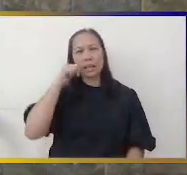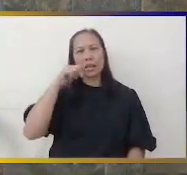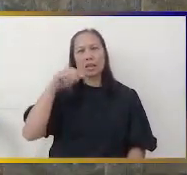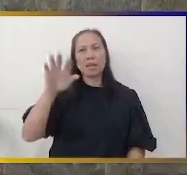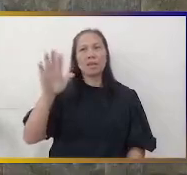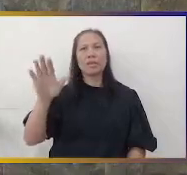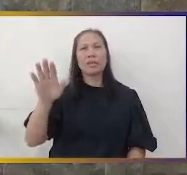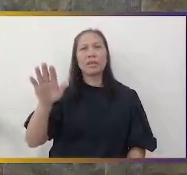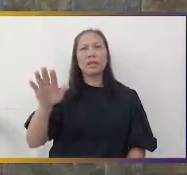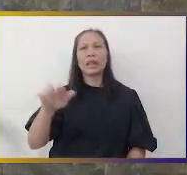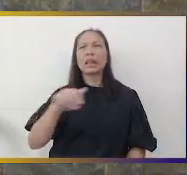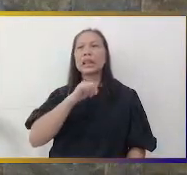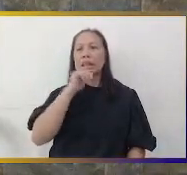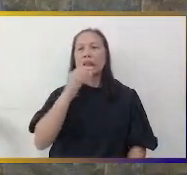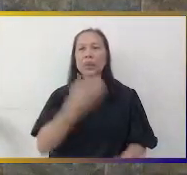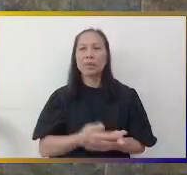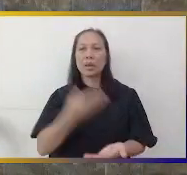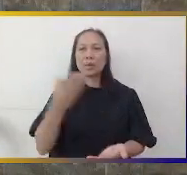isang